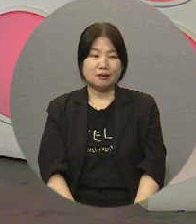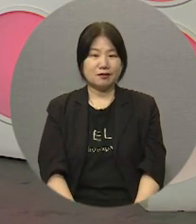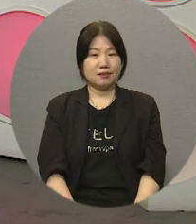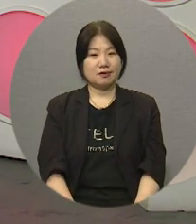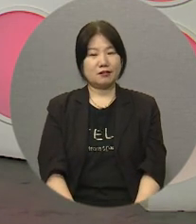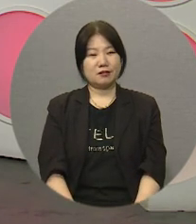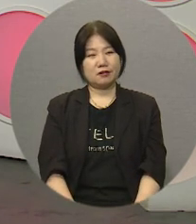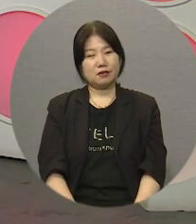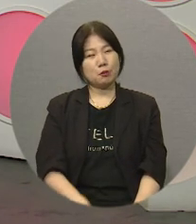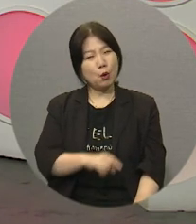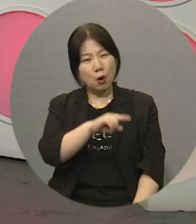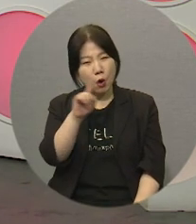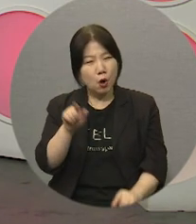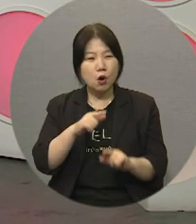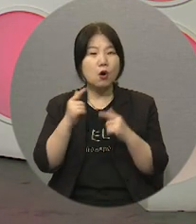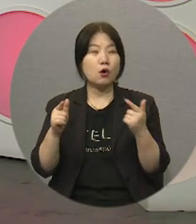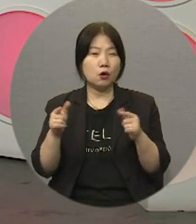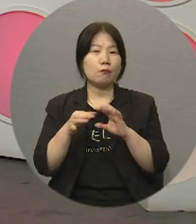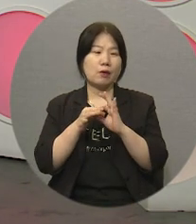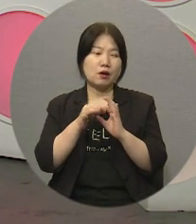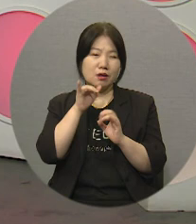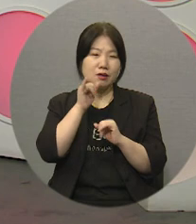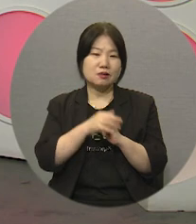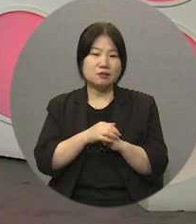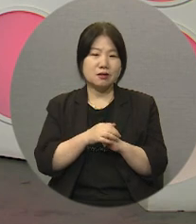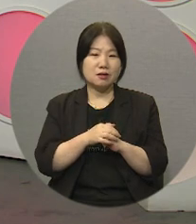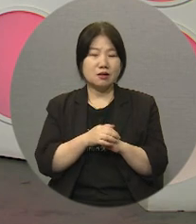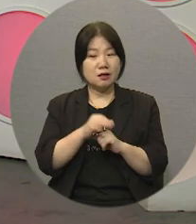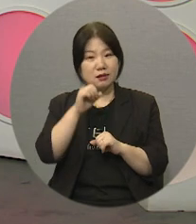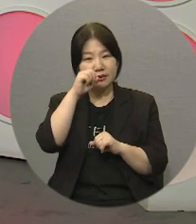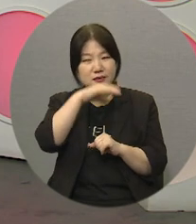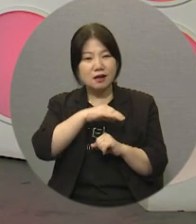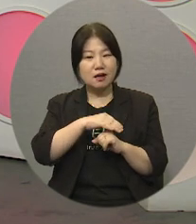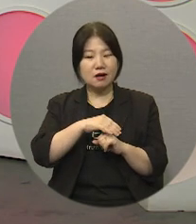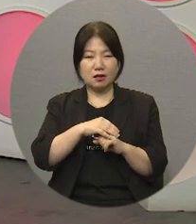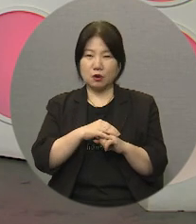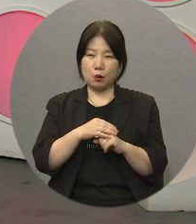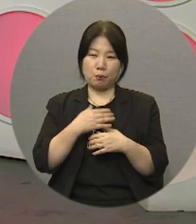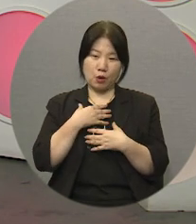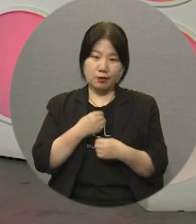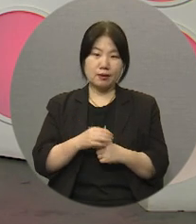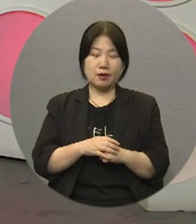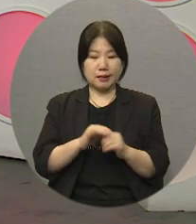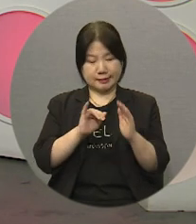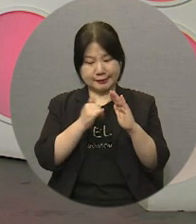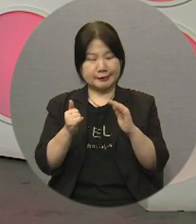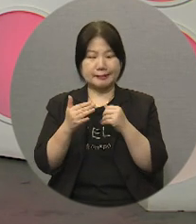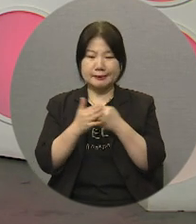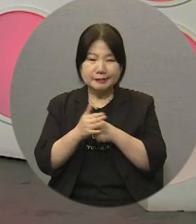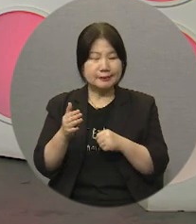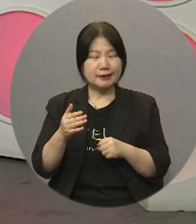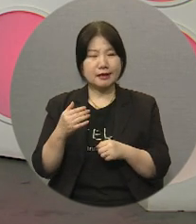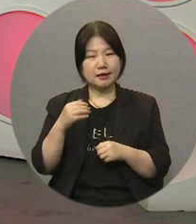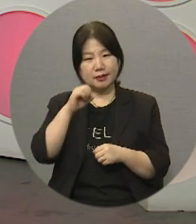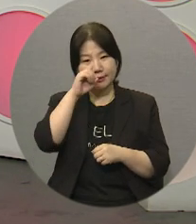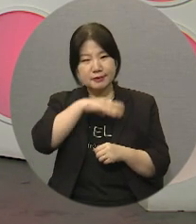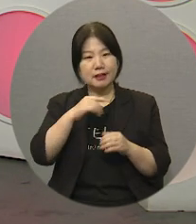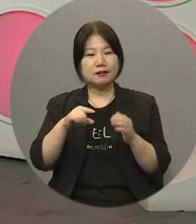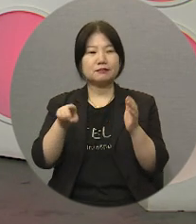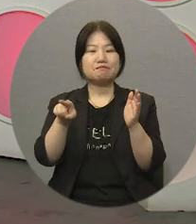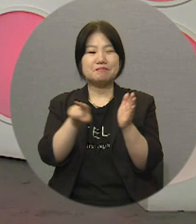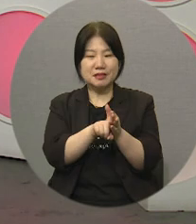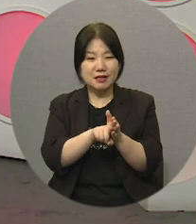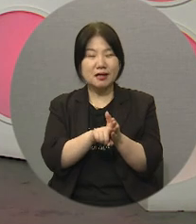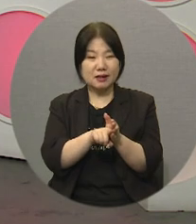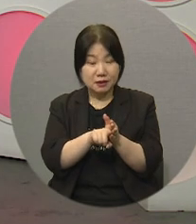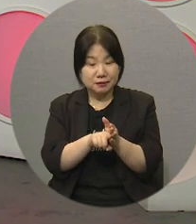또 연루되고 뭐 이러잖아요. 그럴 때 그냥 단순하게 이렇게 생각하면 될 것 같아요. 어떻게요? 가족이니까 믿자.